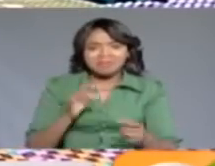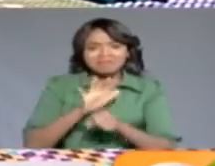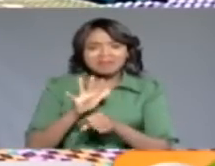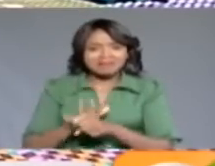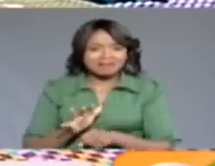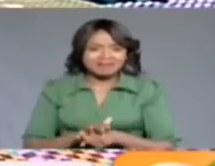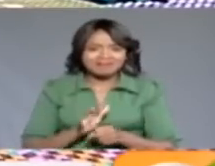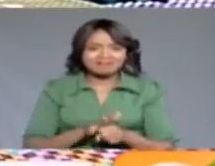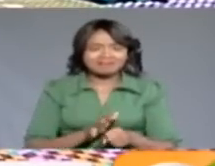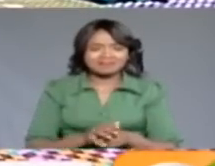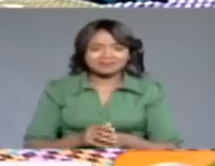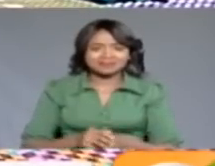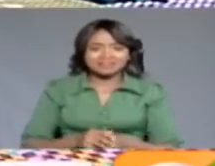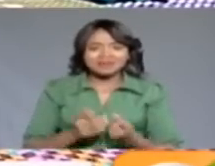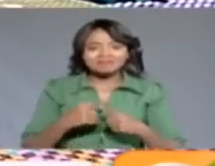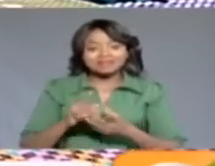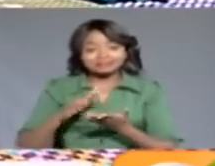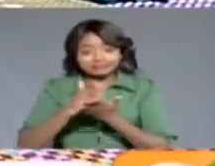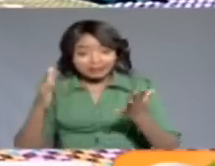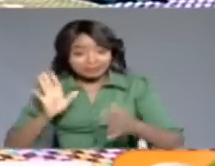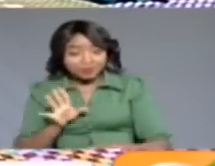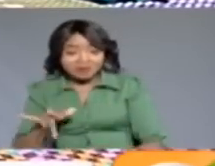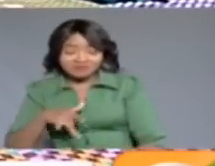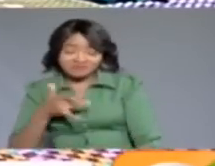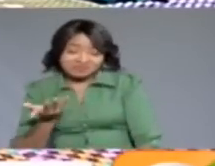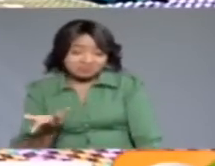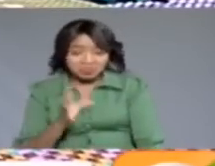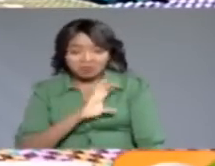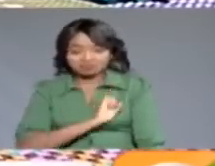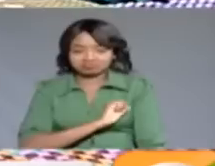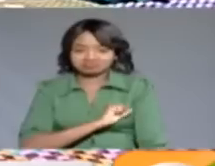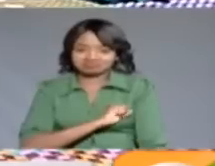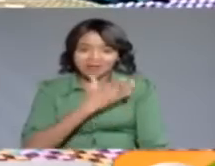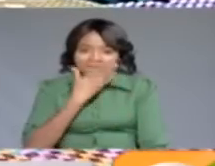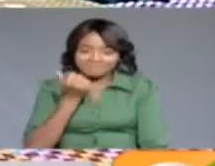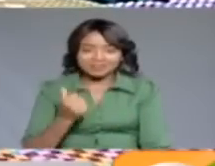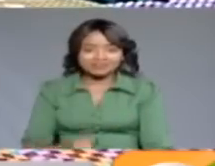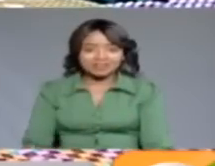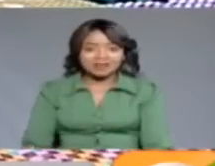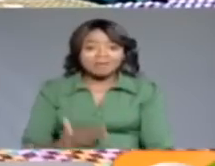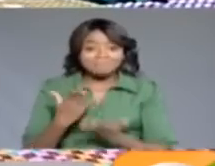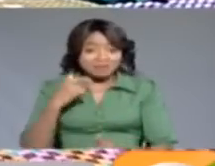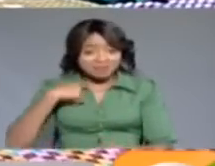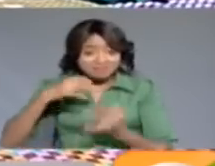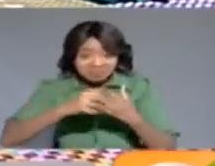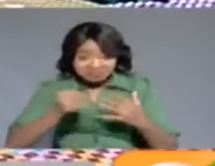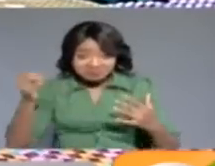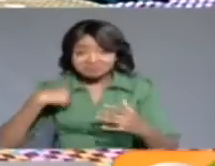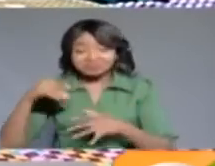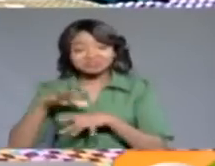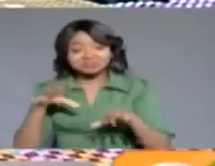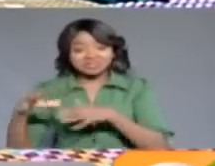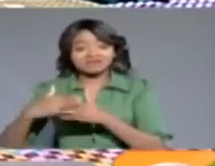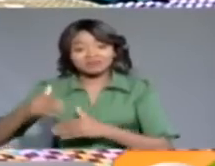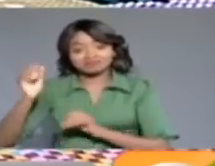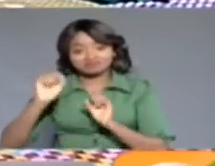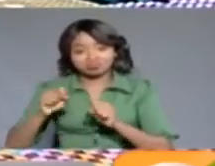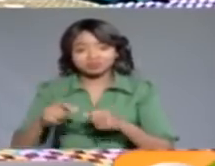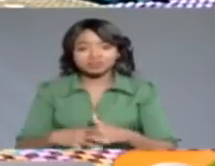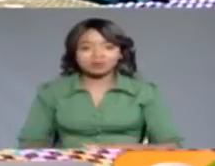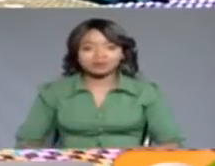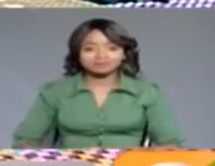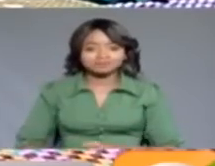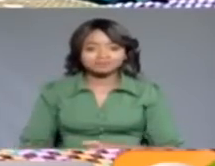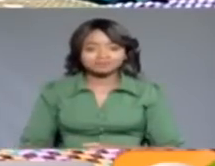sababu anaona sasa aliamua. Nitafanya nini? Na nikiondoka labda mimi ndo nitapata tabu zaidi kule mbele. Mawaidha